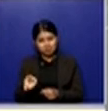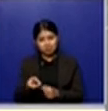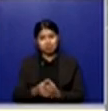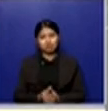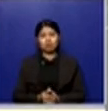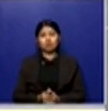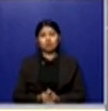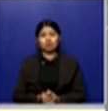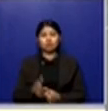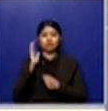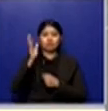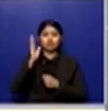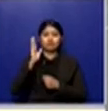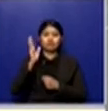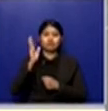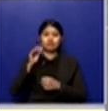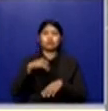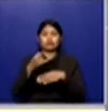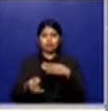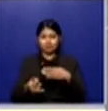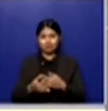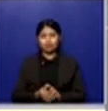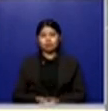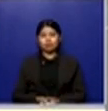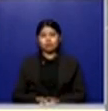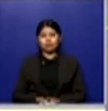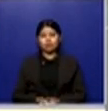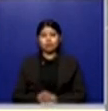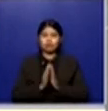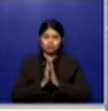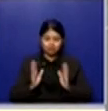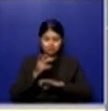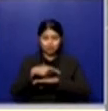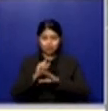ผมขอจบแค่ประมาณนี้นะครับขอกราบขอบพระคุณท่านประธานครับ